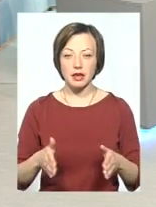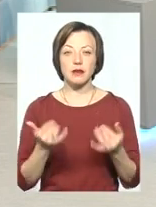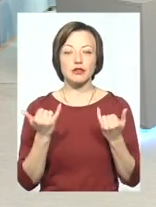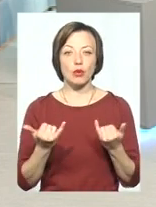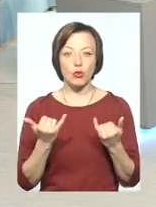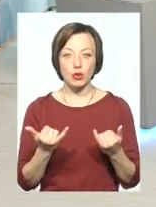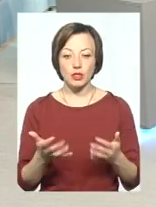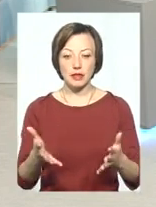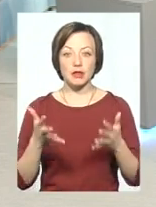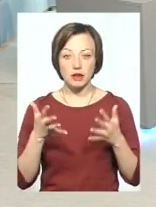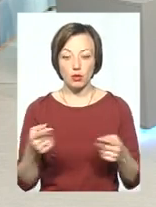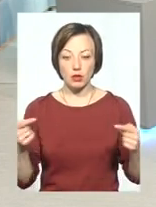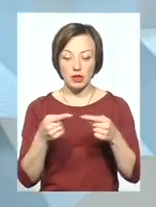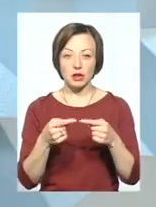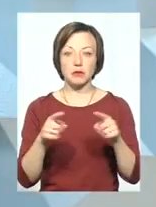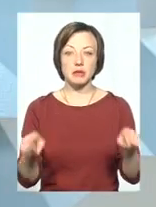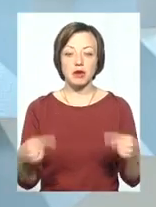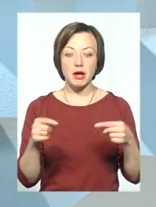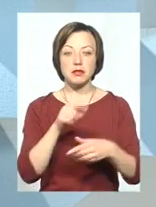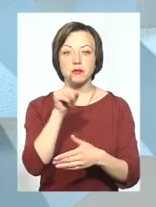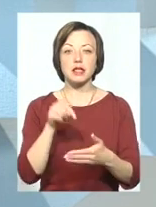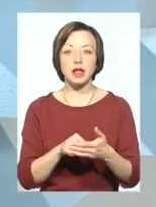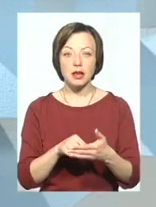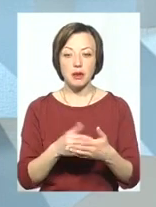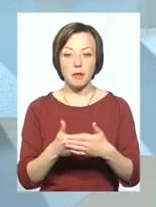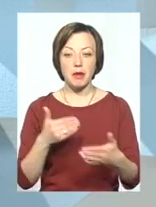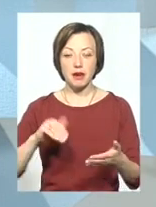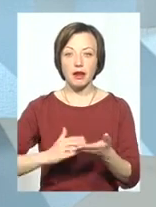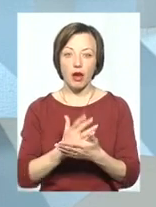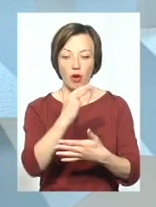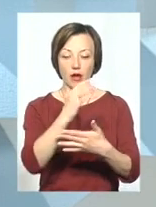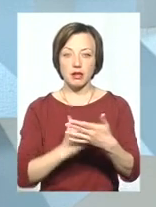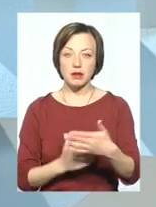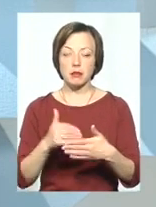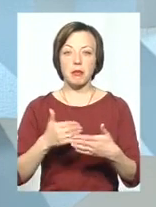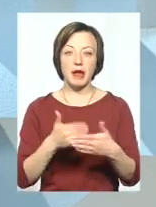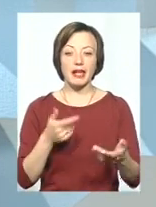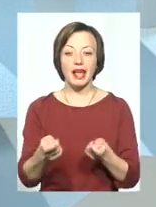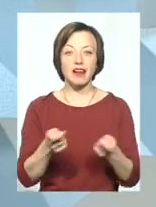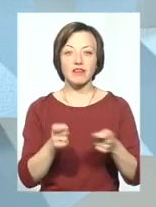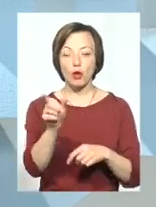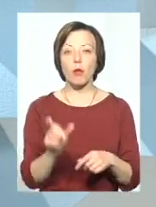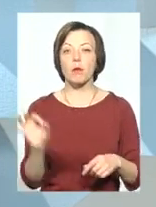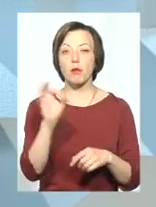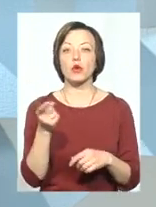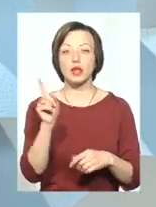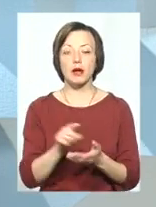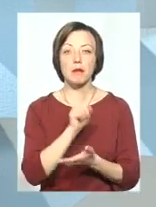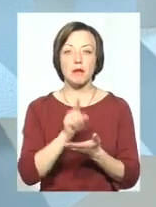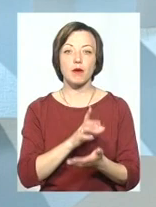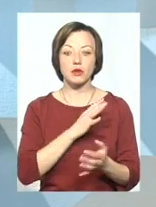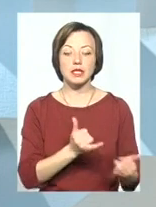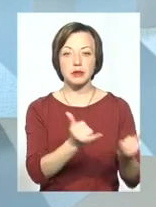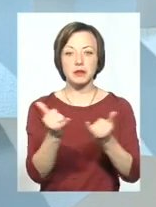сьогодні чітко і конкретно піднімалися питання перед геокадастром, перед керівником Геокадастру про те, що має бути